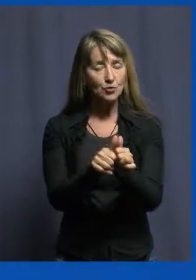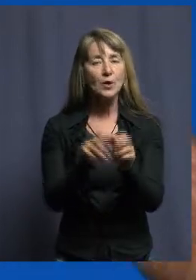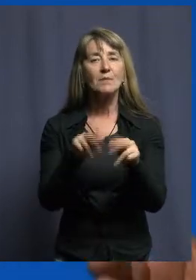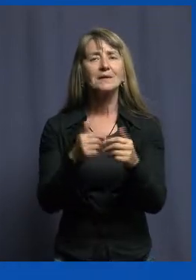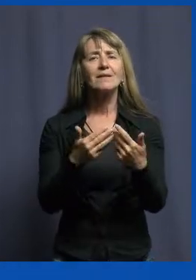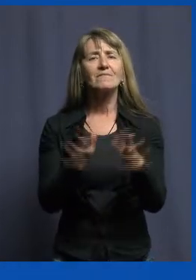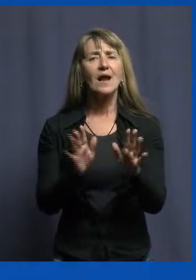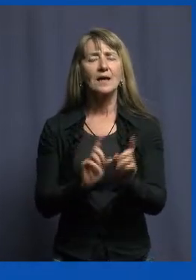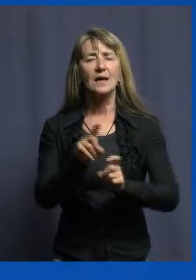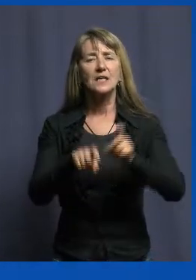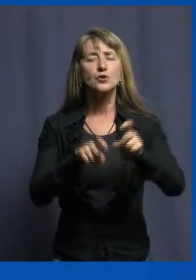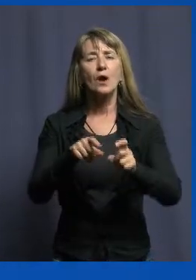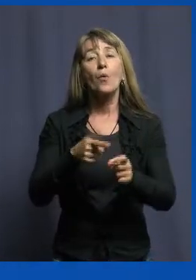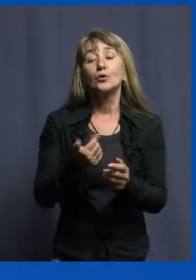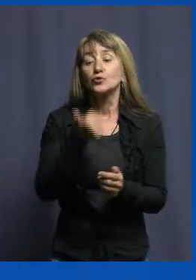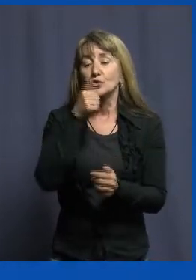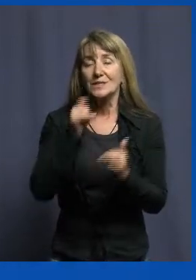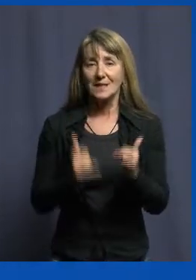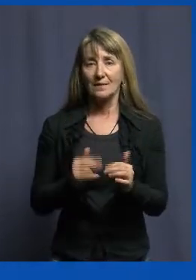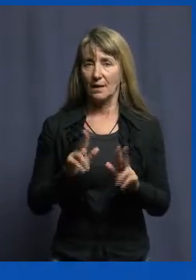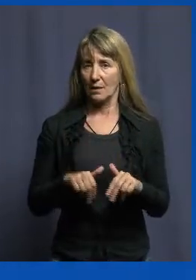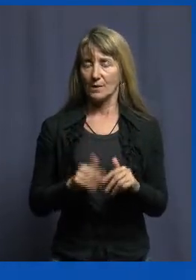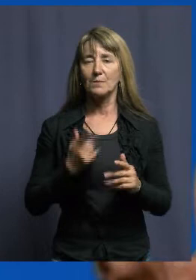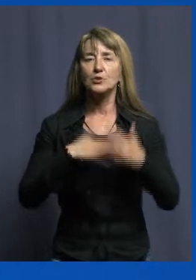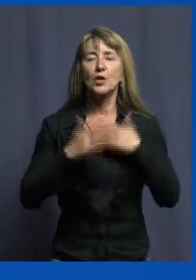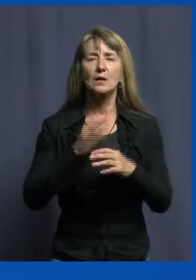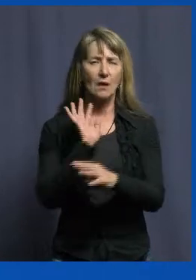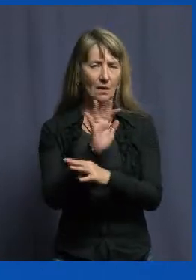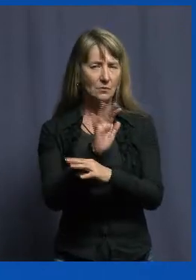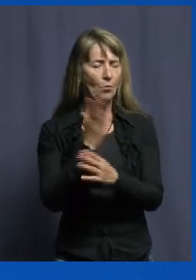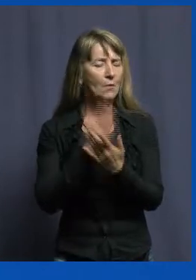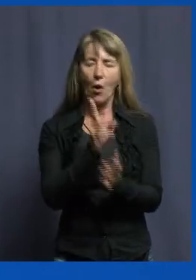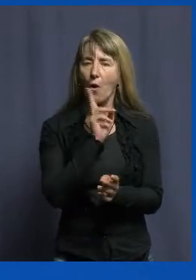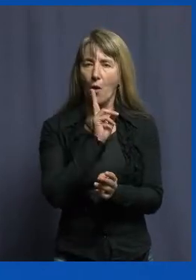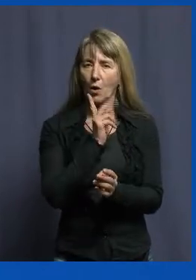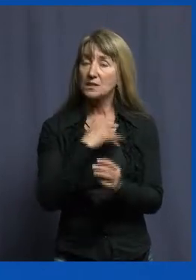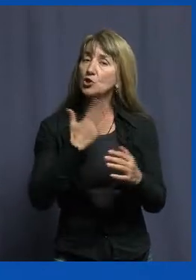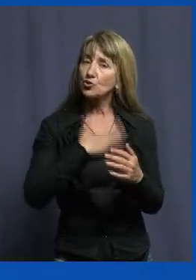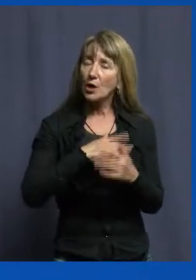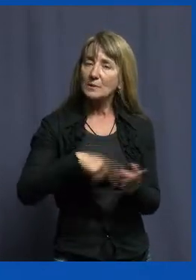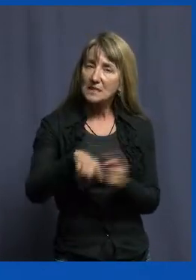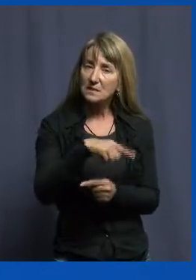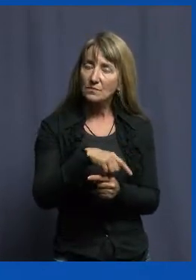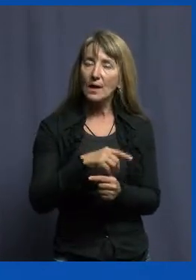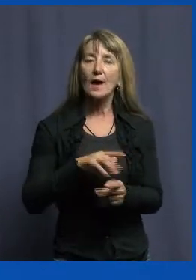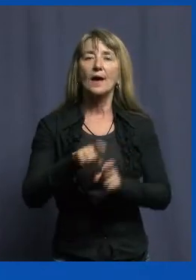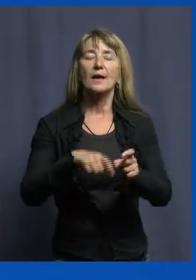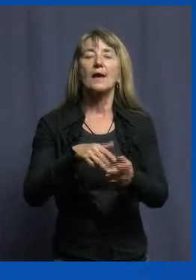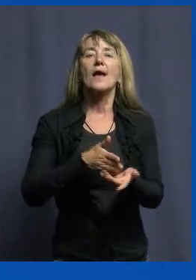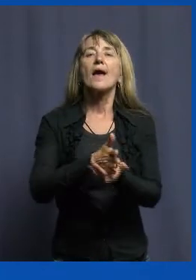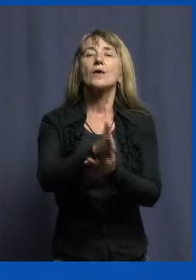jedan veliki iskorak u odnosu na ovo što sad imate. Bez želje da kritikujemo bilo koga, sa željom da svi krenu, da